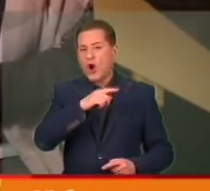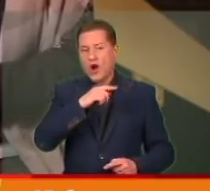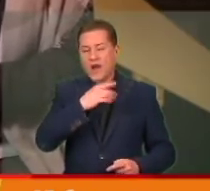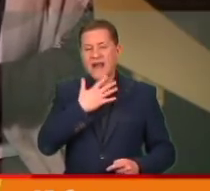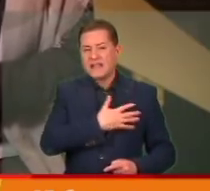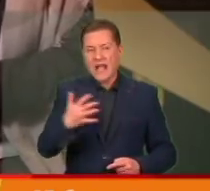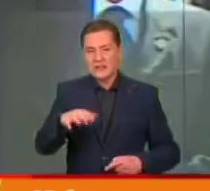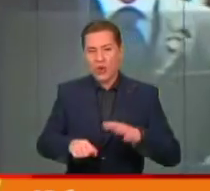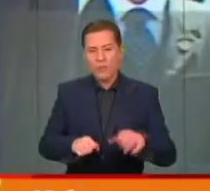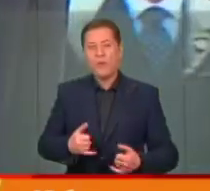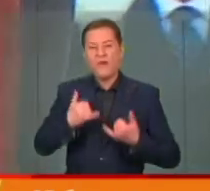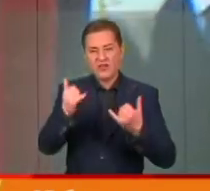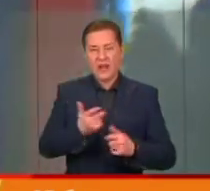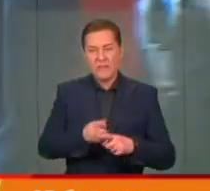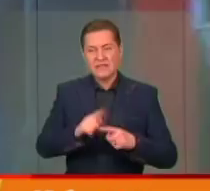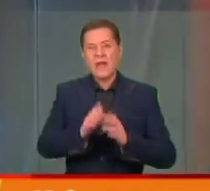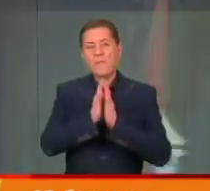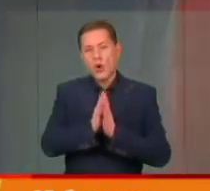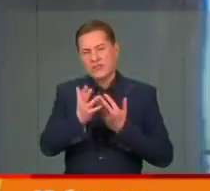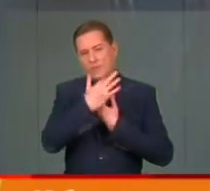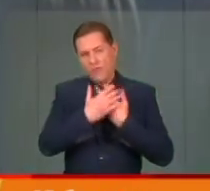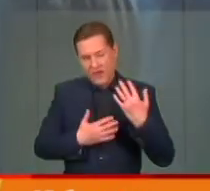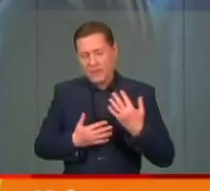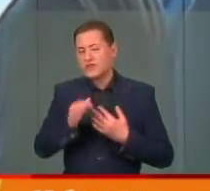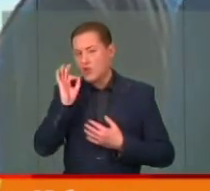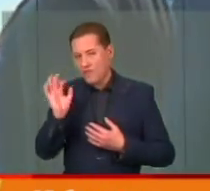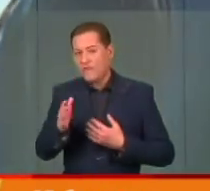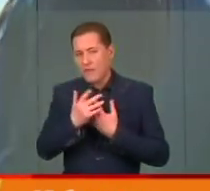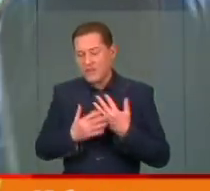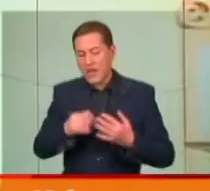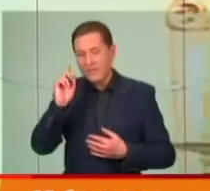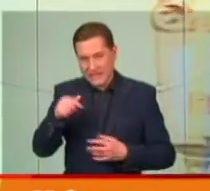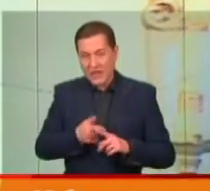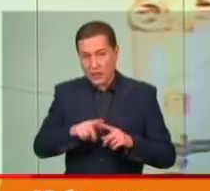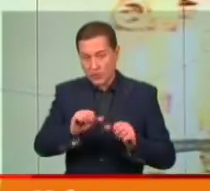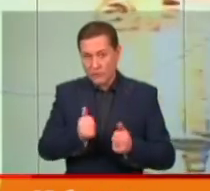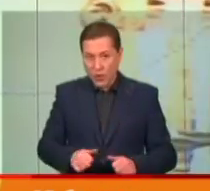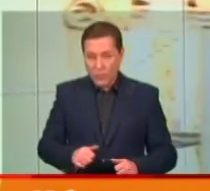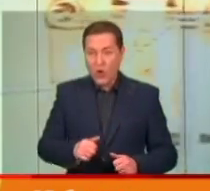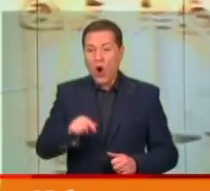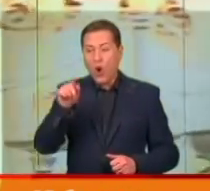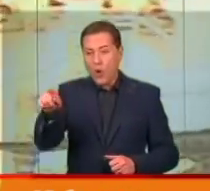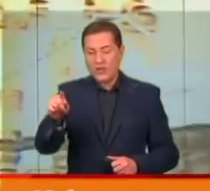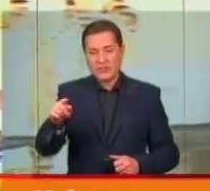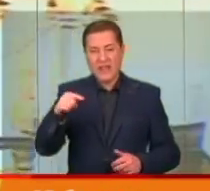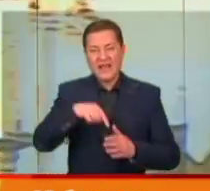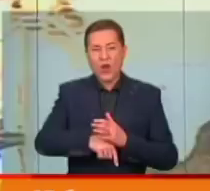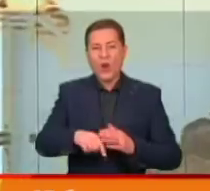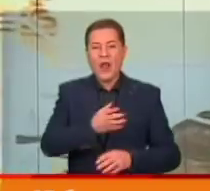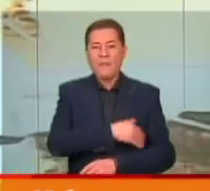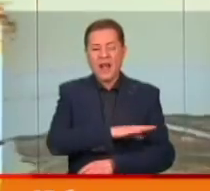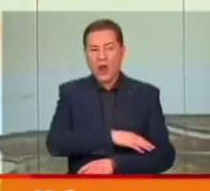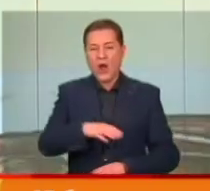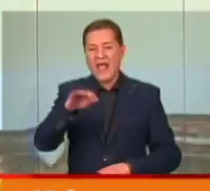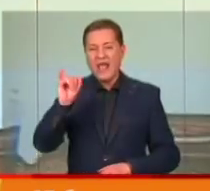І поважаємо це. Просимо вибачення та вибачаємо. Знаєте цю формулу? Ось один з її ідеологів – поляк папа